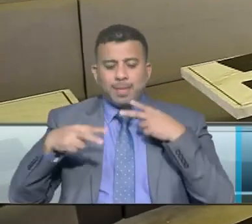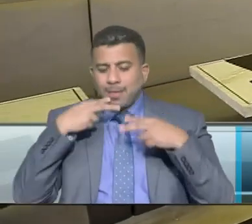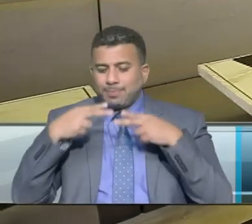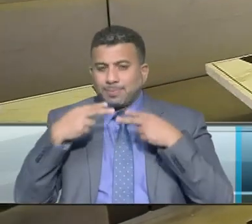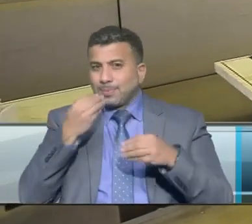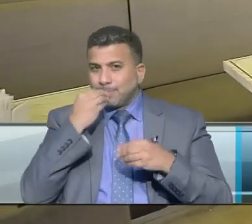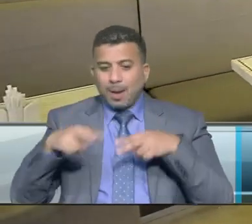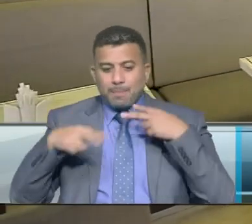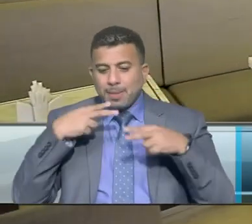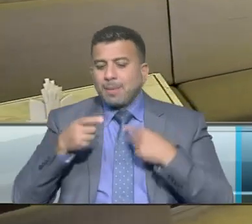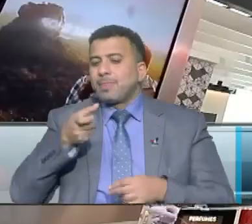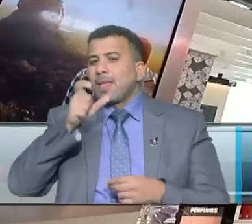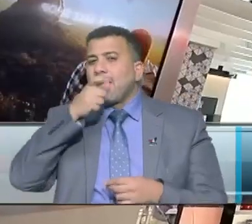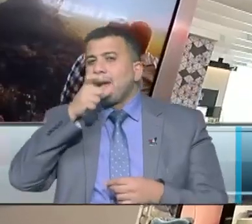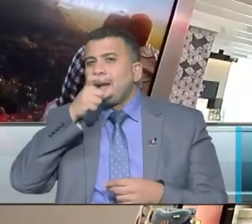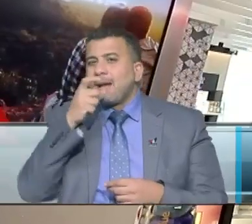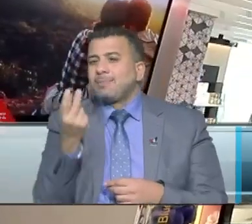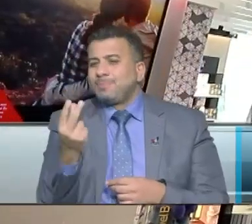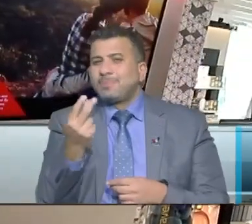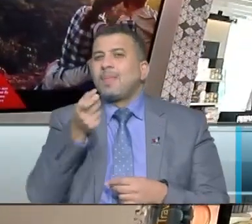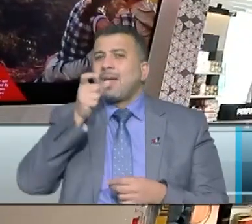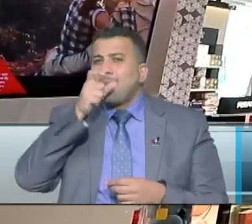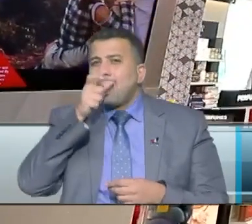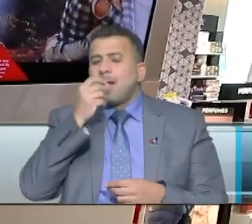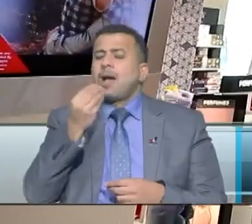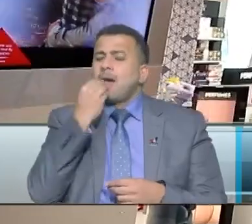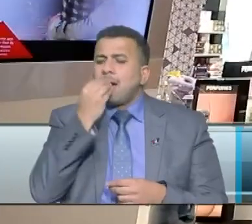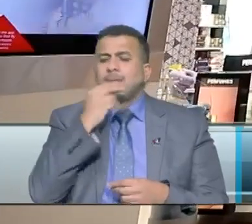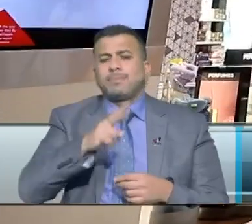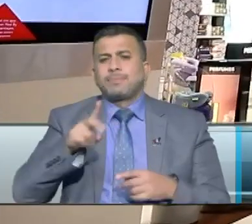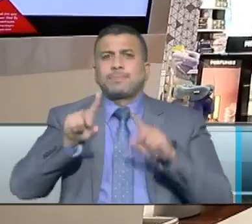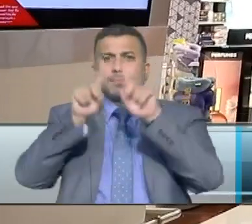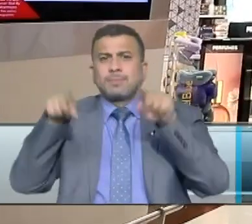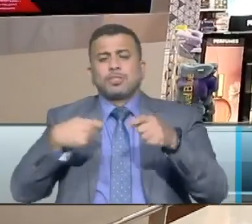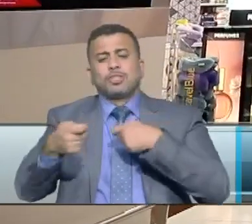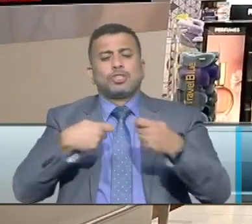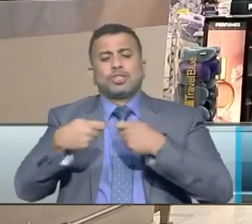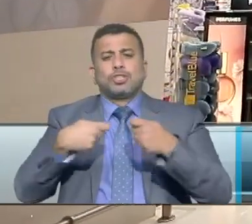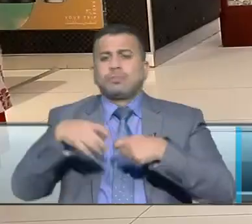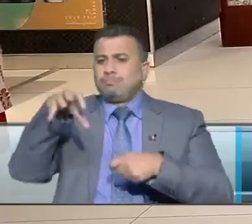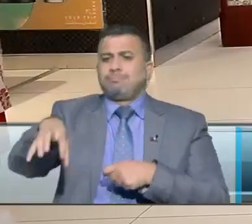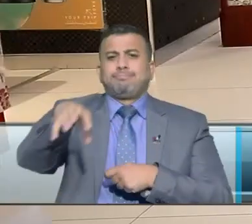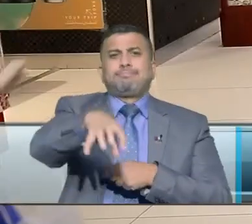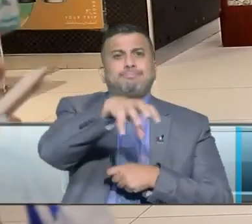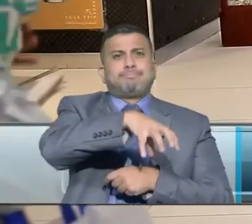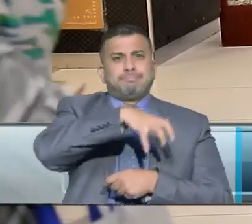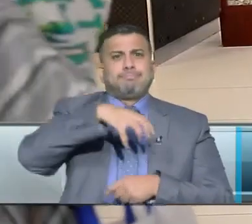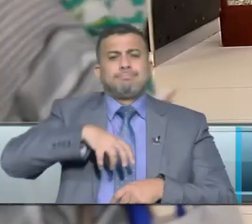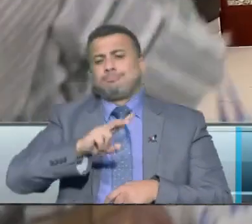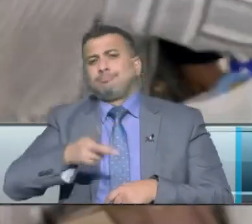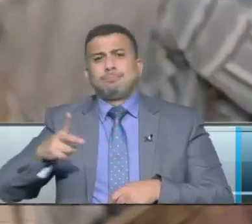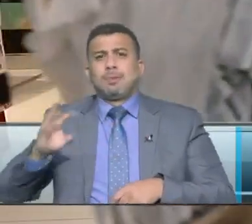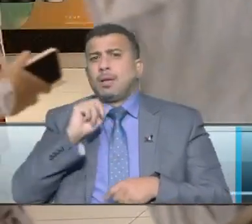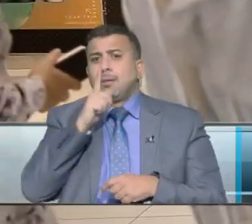وعدد من المقاهي، واعتماد طبعا التنوع في العلامات التجارية خلال الموقع هذا، وأيضا